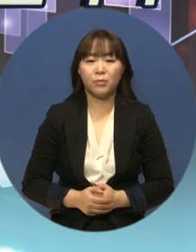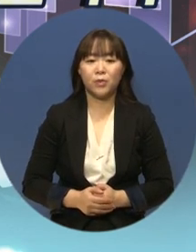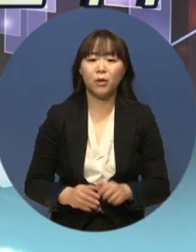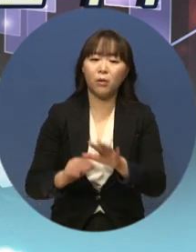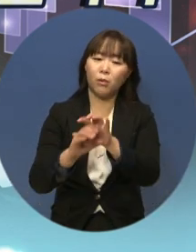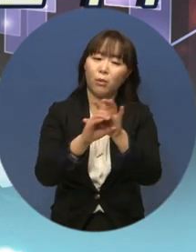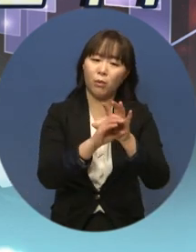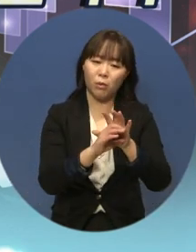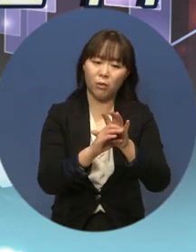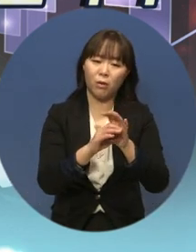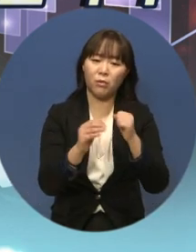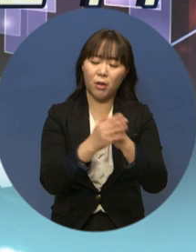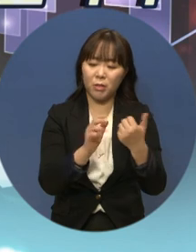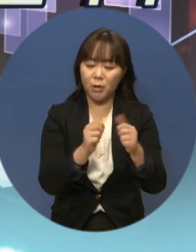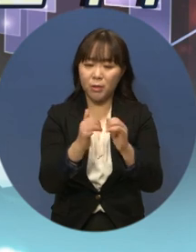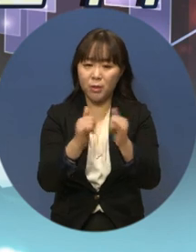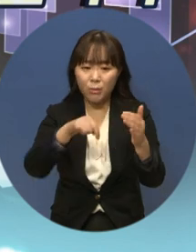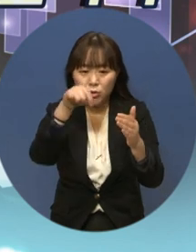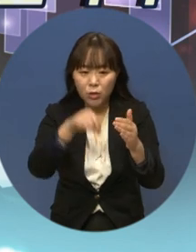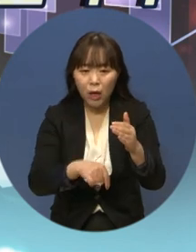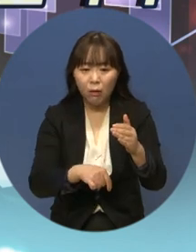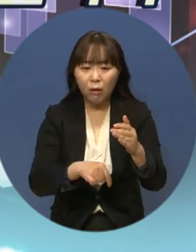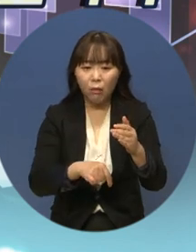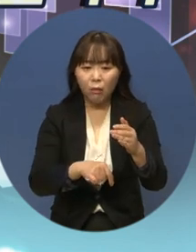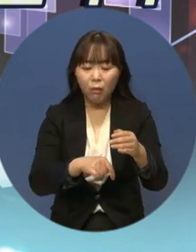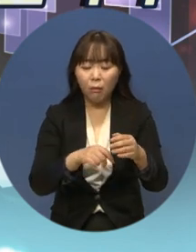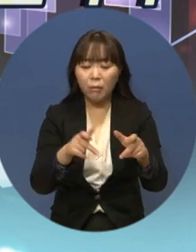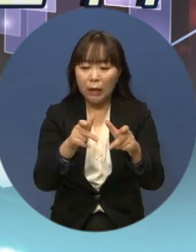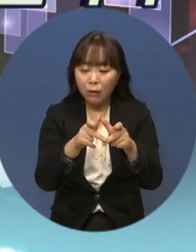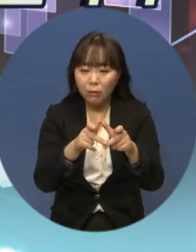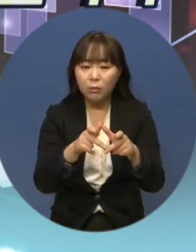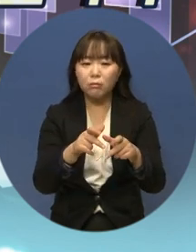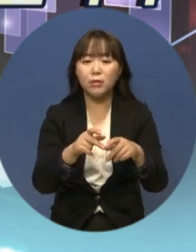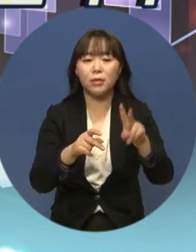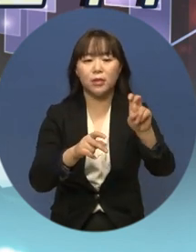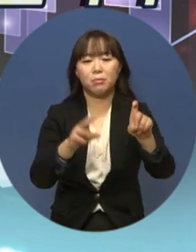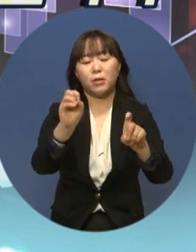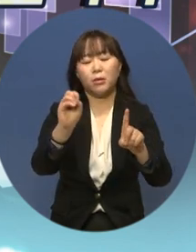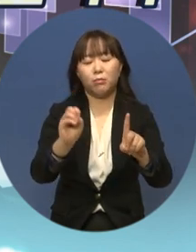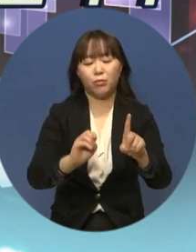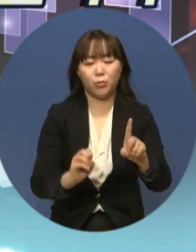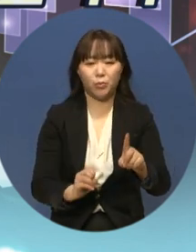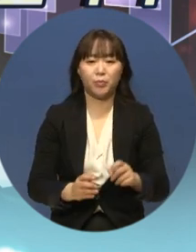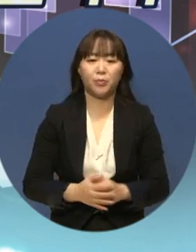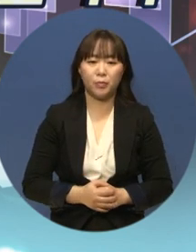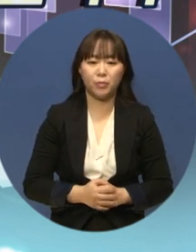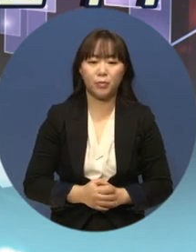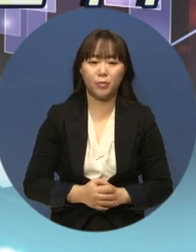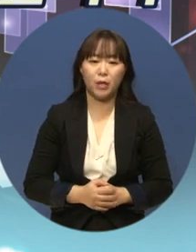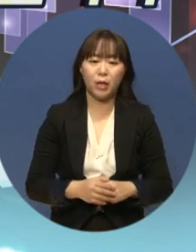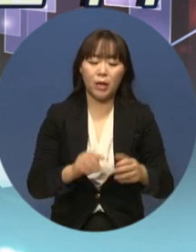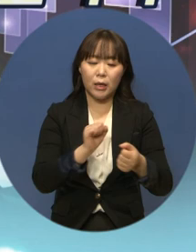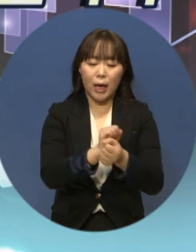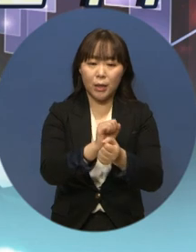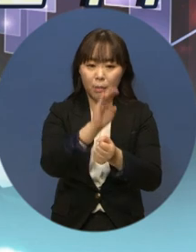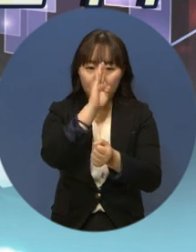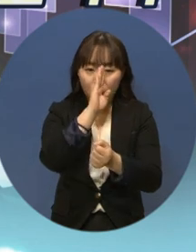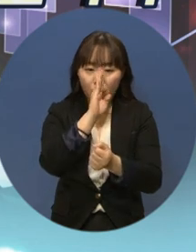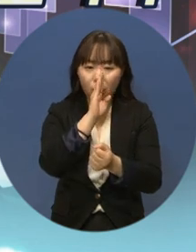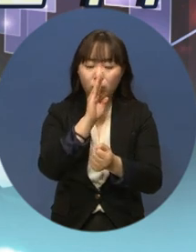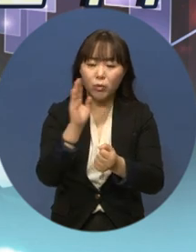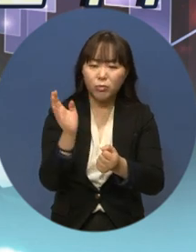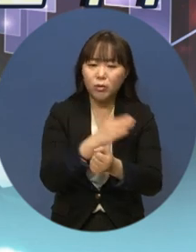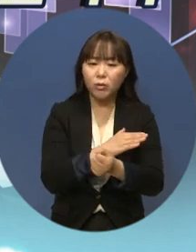코로나19로 사망한 사람 중에 장애가 있는 사람은 21%에 달합니다. 감염병으로부터의